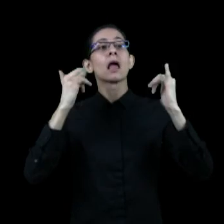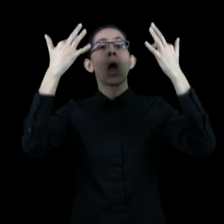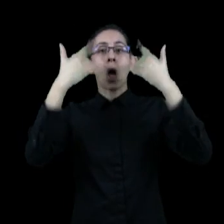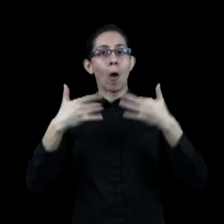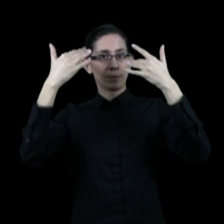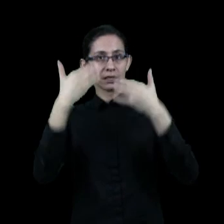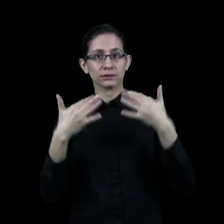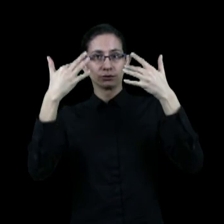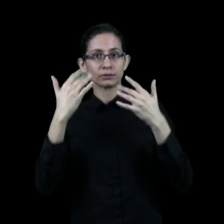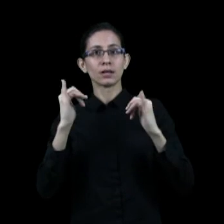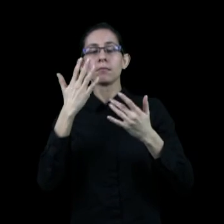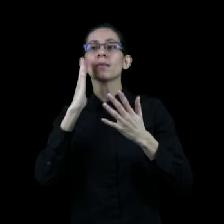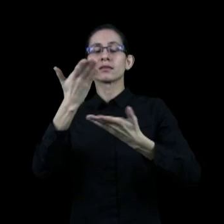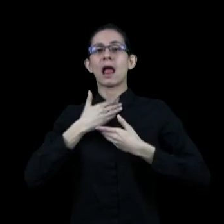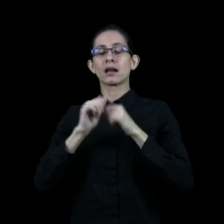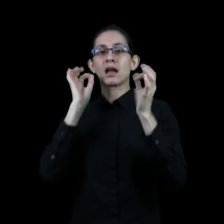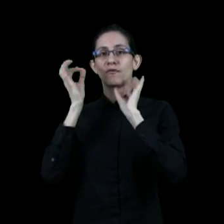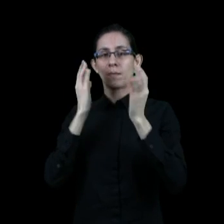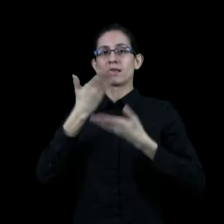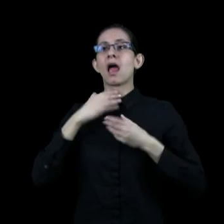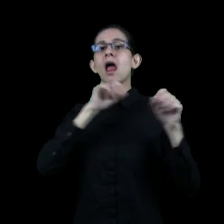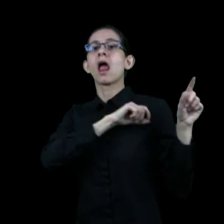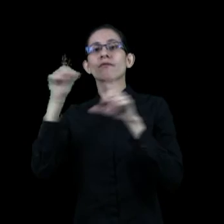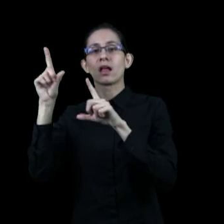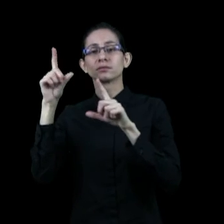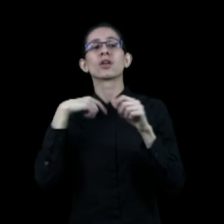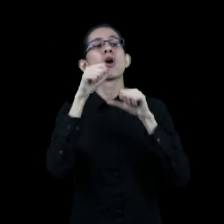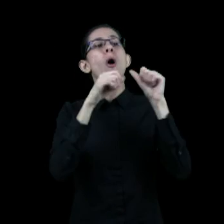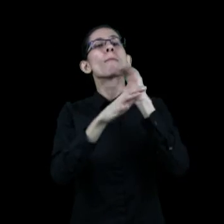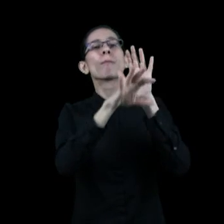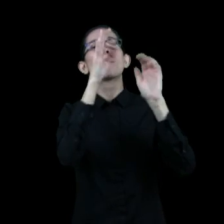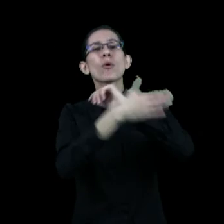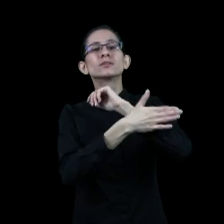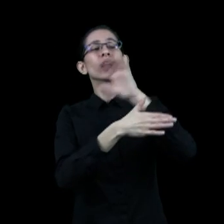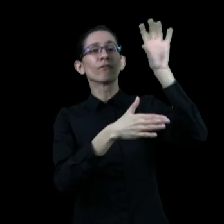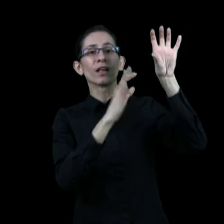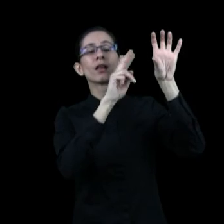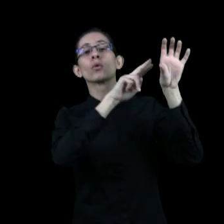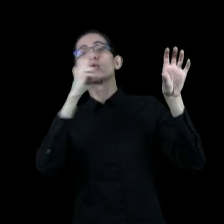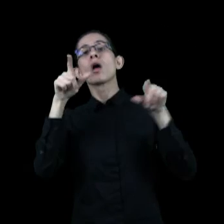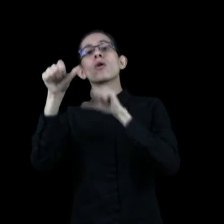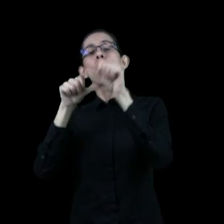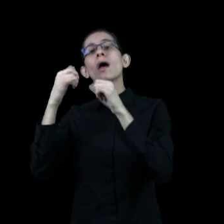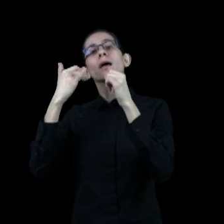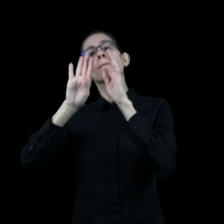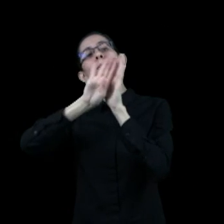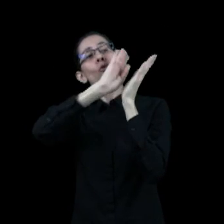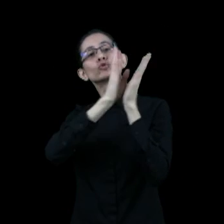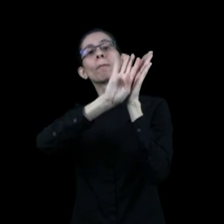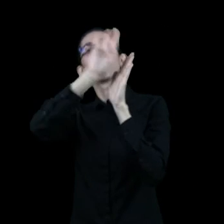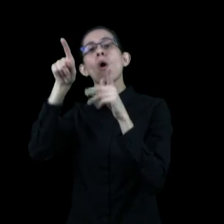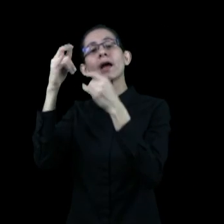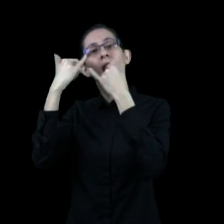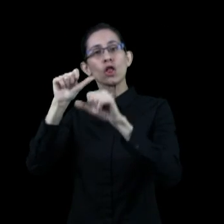W bieżącym roku wskaźnik jabłek wzrósł o 50% do 150%,